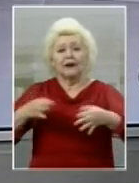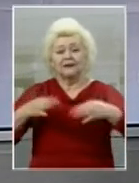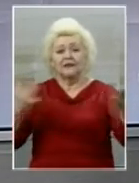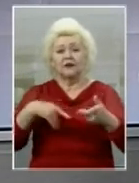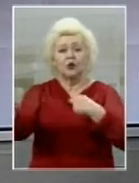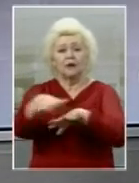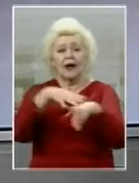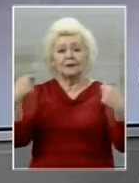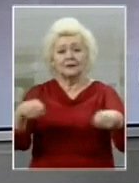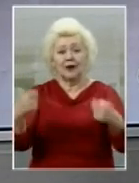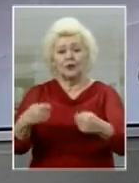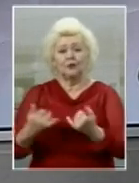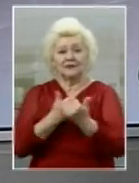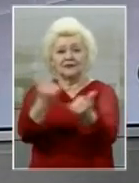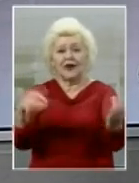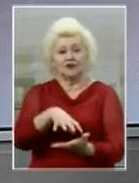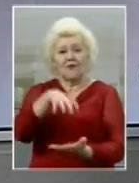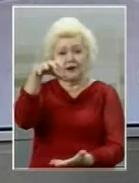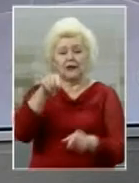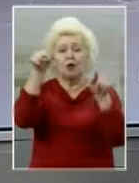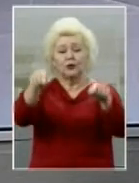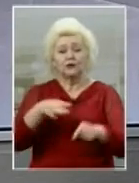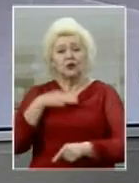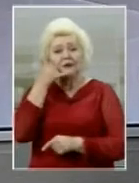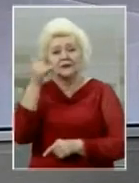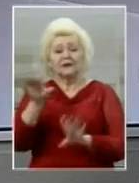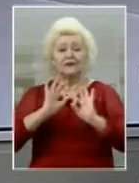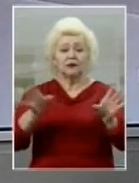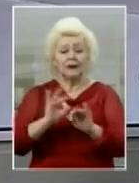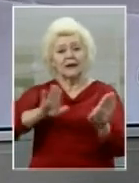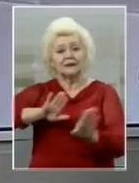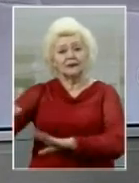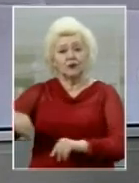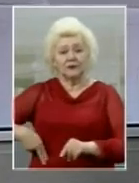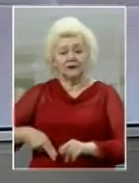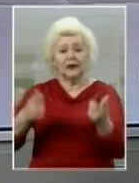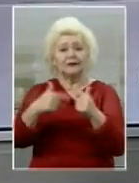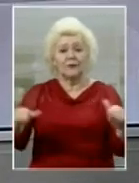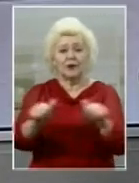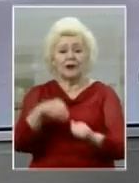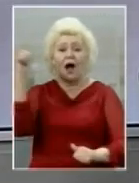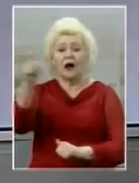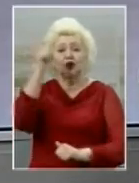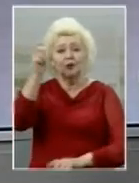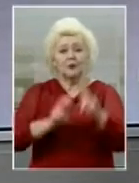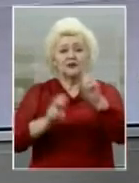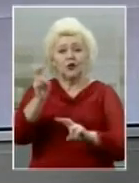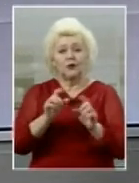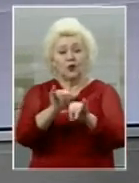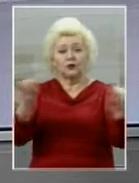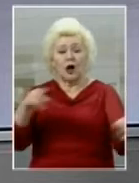передсвятковий ярмарок, присвячений Великодню. Про це нам телефоном розповіла заступниця директора департаменту агропромислового